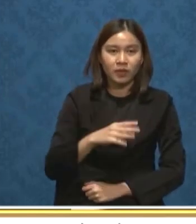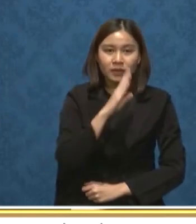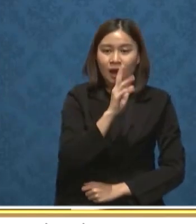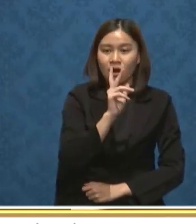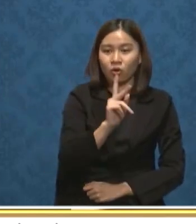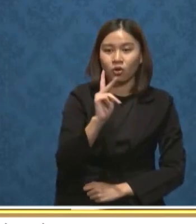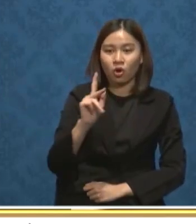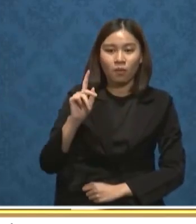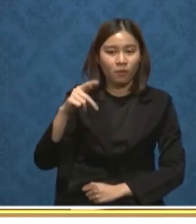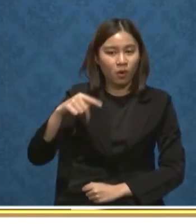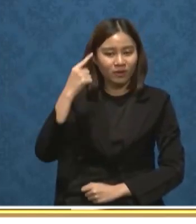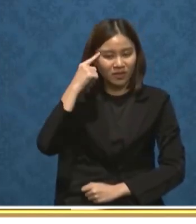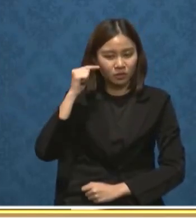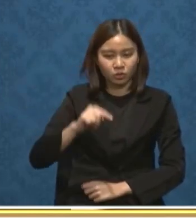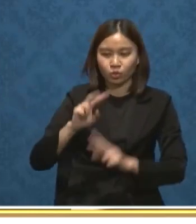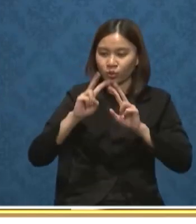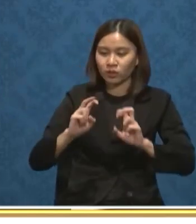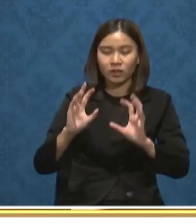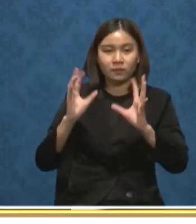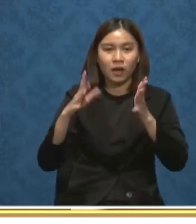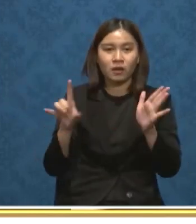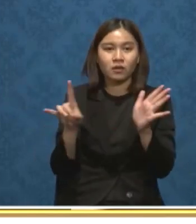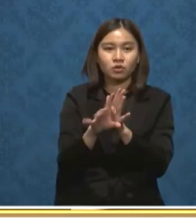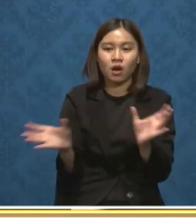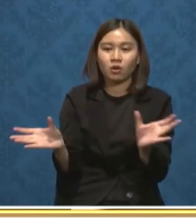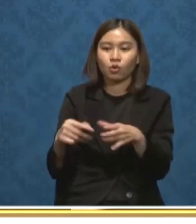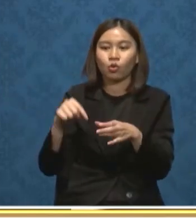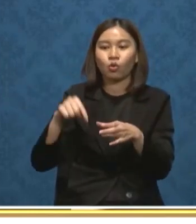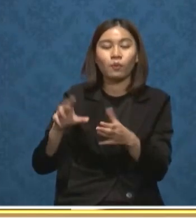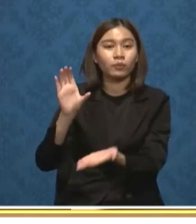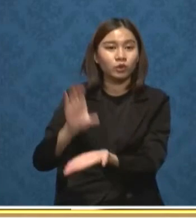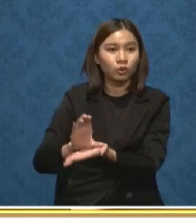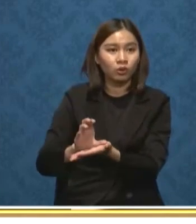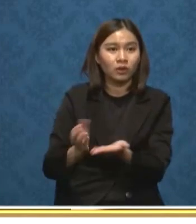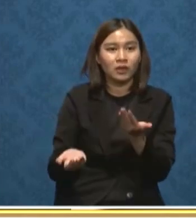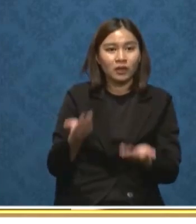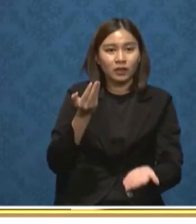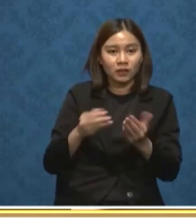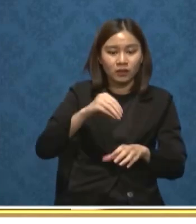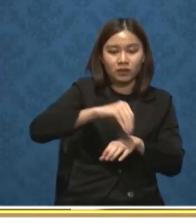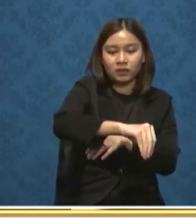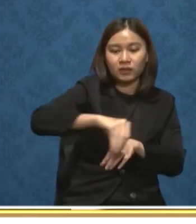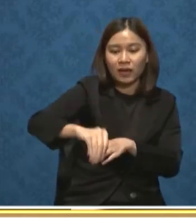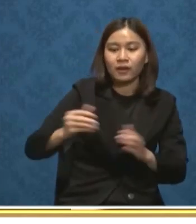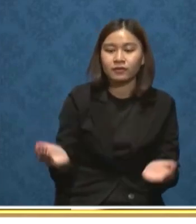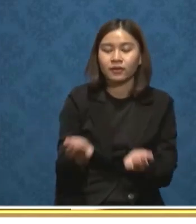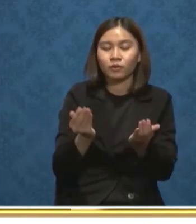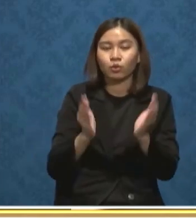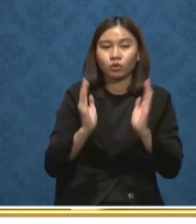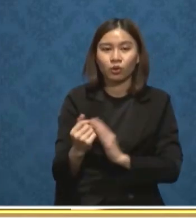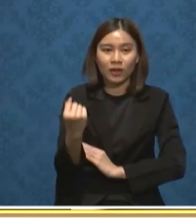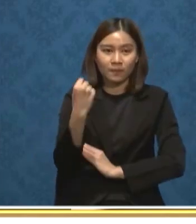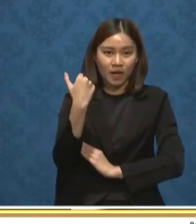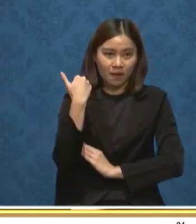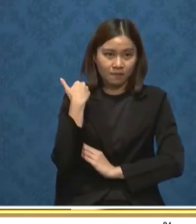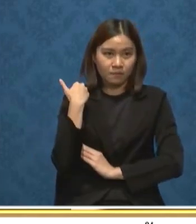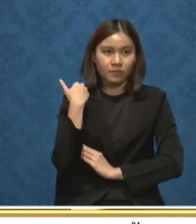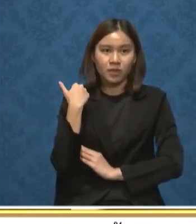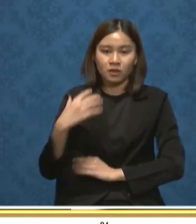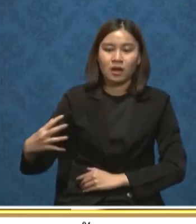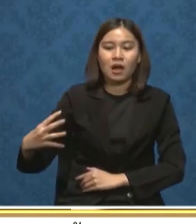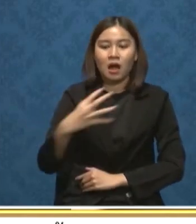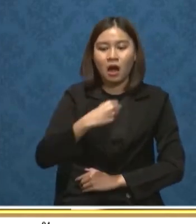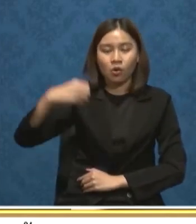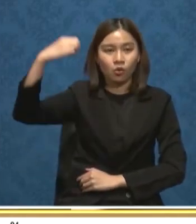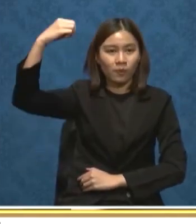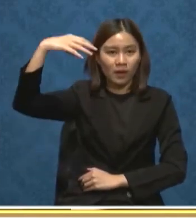ไม่ตนักในจุดนี้สุดท้ายกลมทุนผูกขาดหรือเคือขายอปธรขผู้เมียทาชก็จะเข้ามาฮุบเอาพ